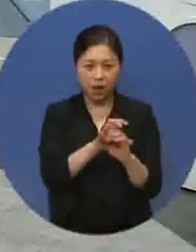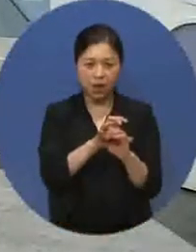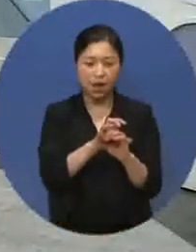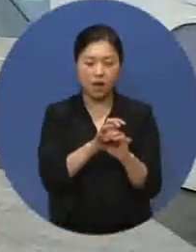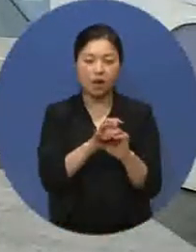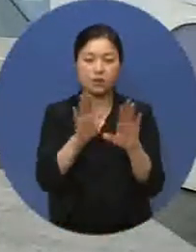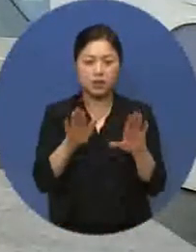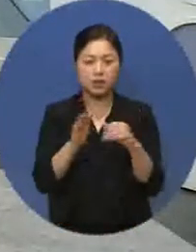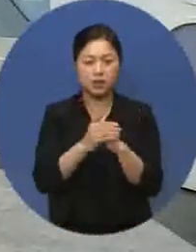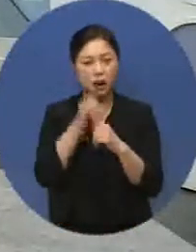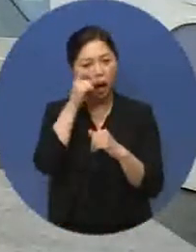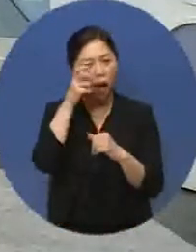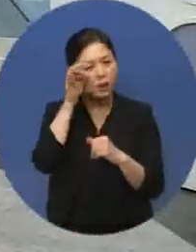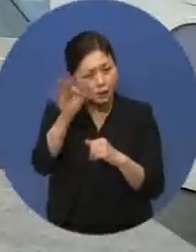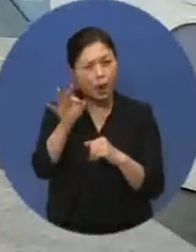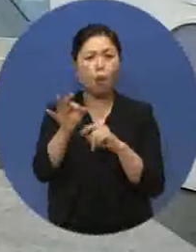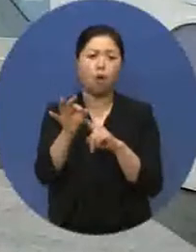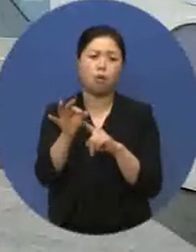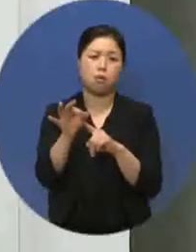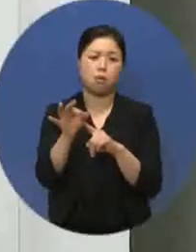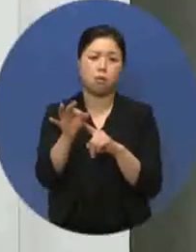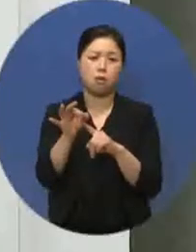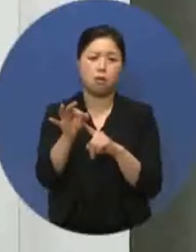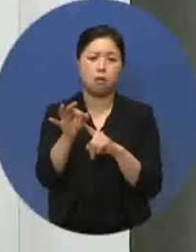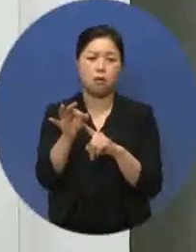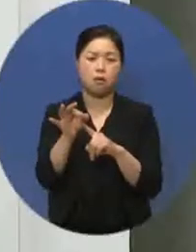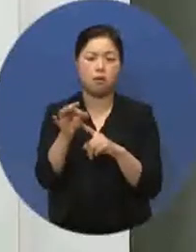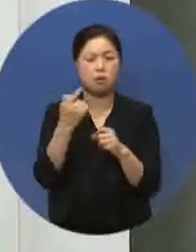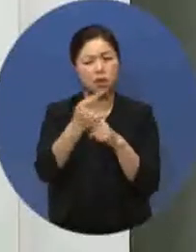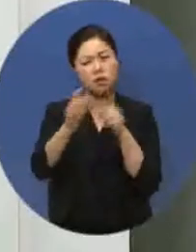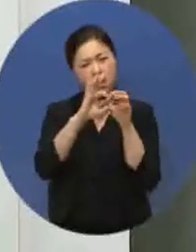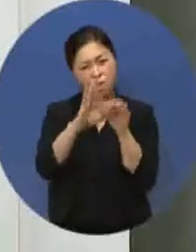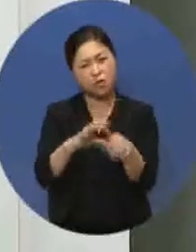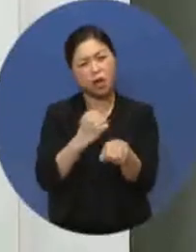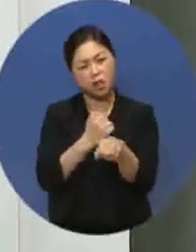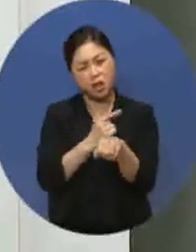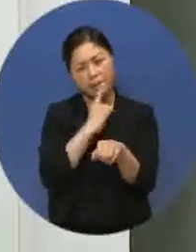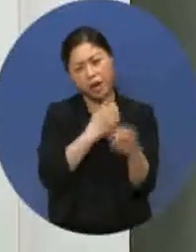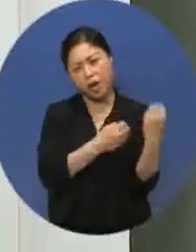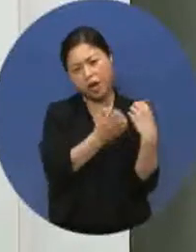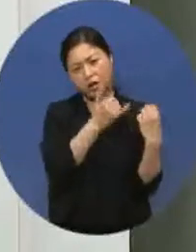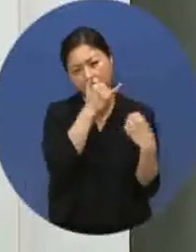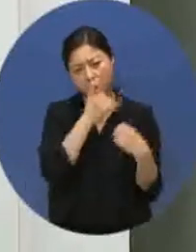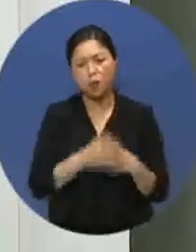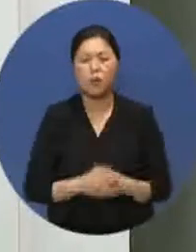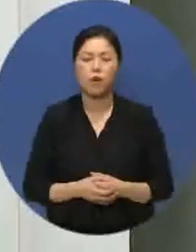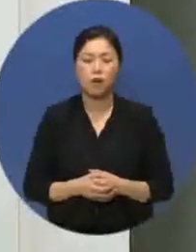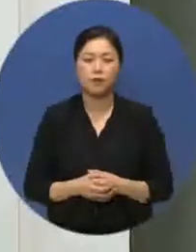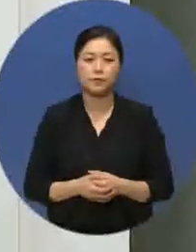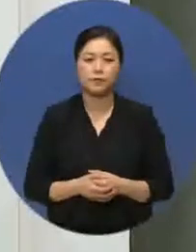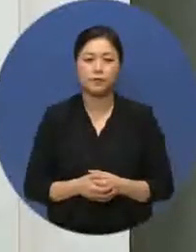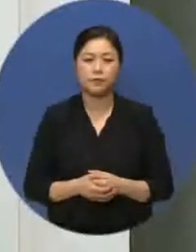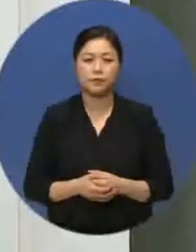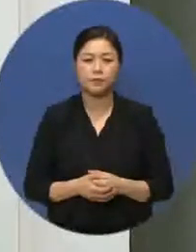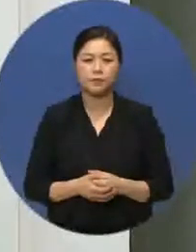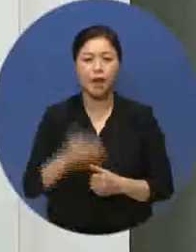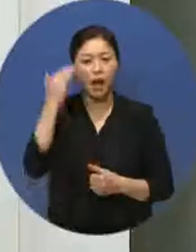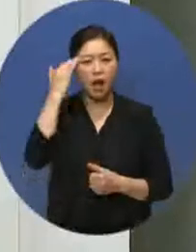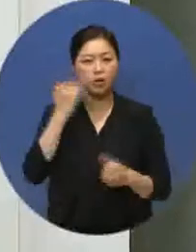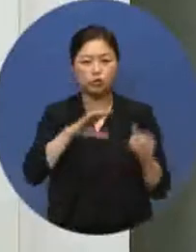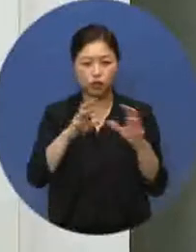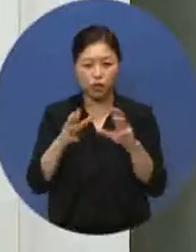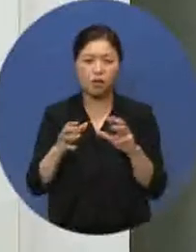코로나가 지금 10개월이 넘어가요. 네. 뭐 내년까지 간다라는 속설도 있고 그렇지만은 아무튼 우리나라에서